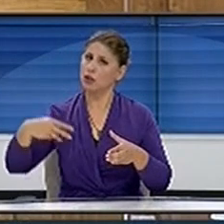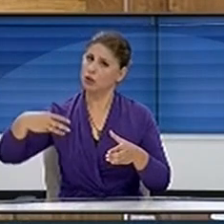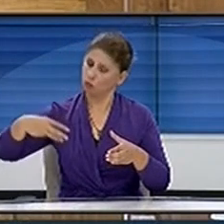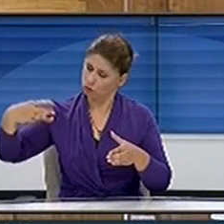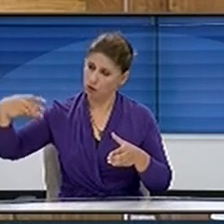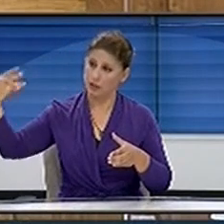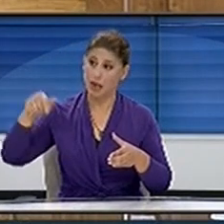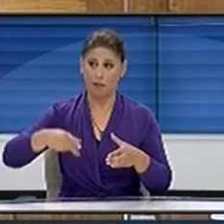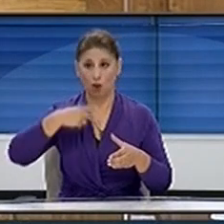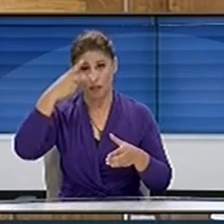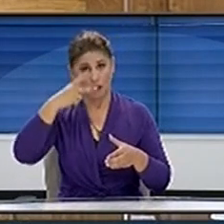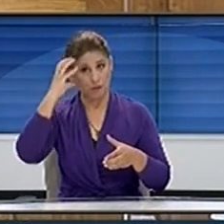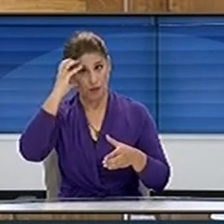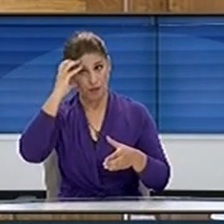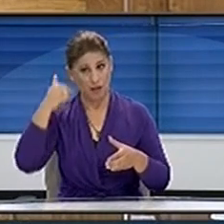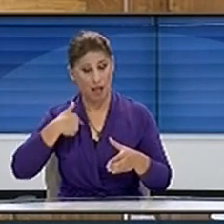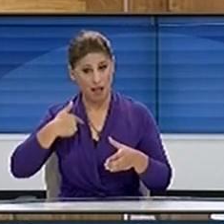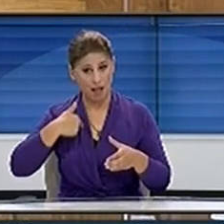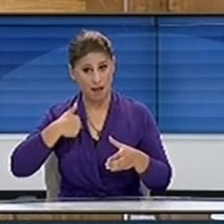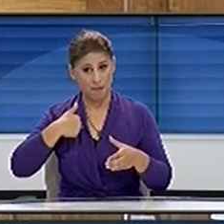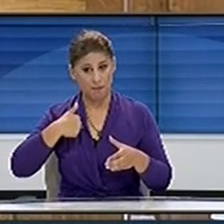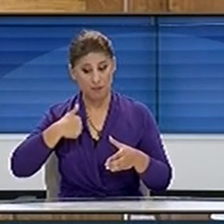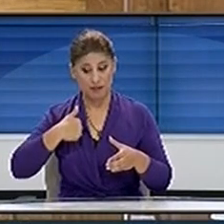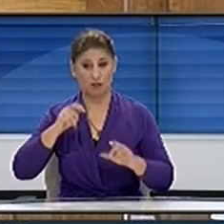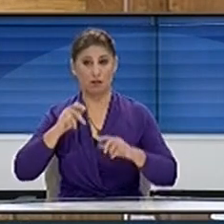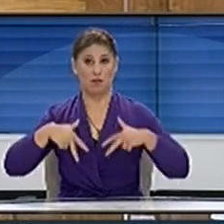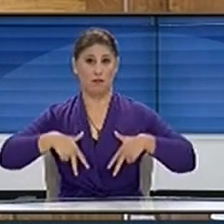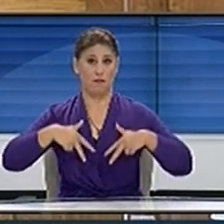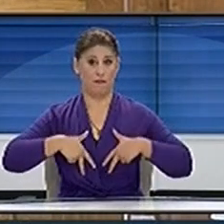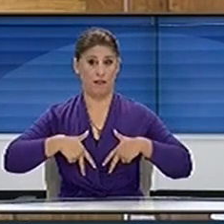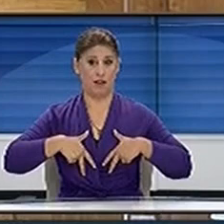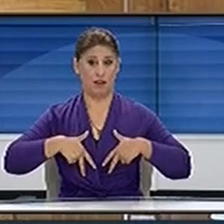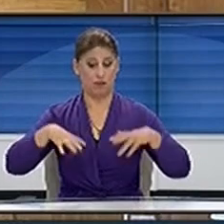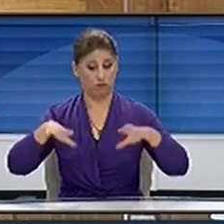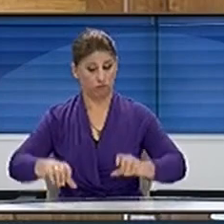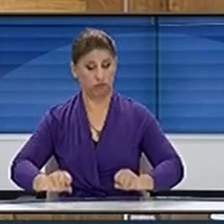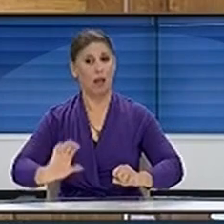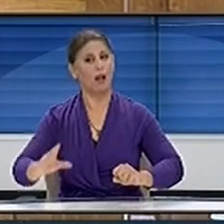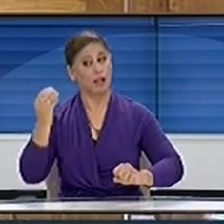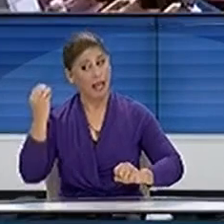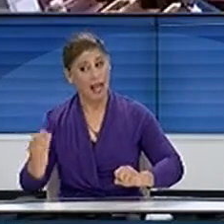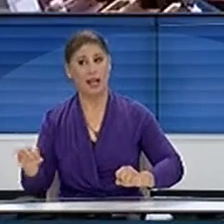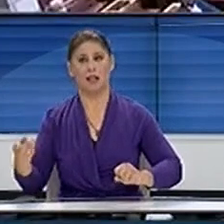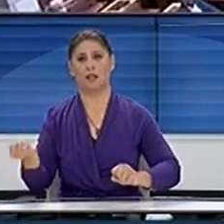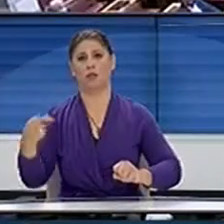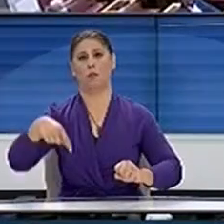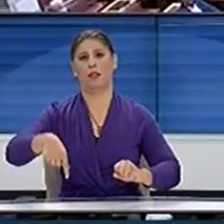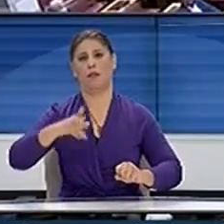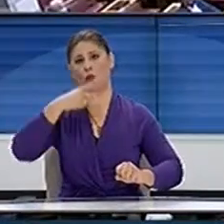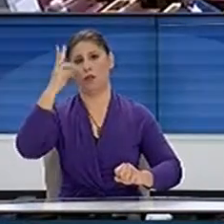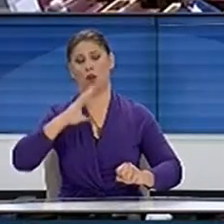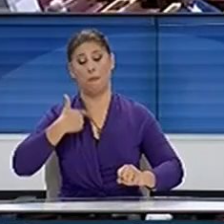δικαίωμα που καλό είναι να θυμίζουμε ότι καθιερώθηκε από αυτήν την κυβέρνηση και καλά κάνετε σήμερα και το αξιοποιείτε.